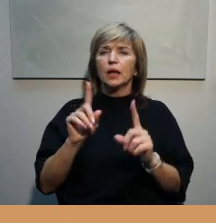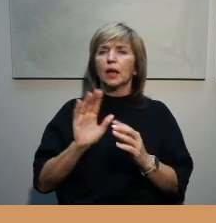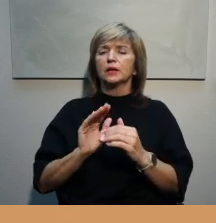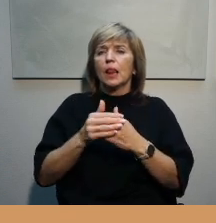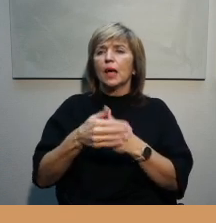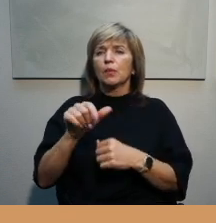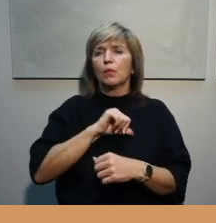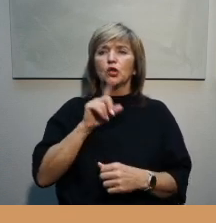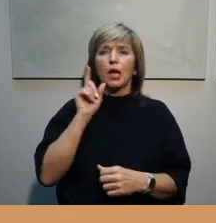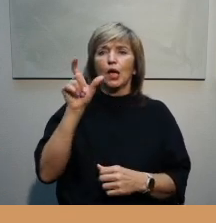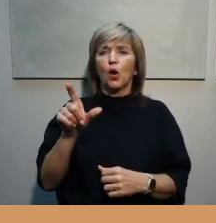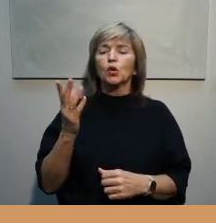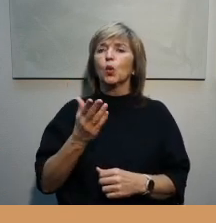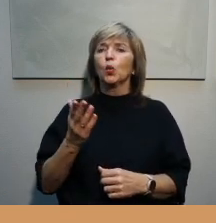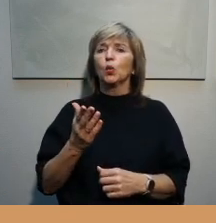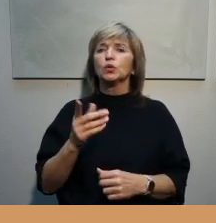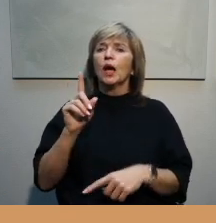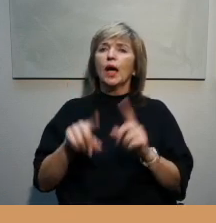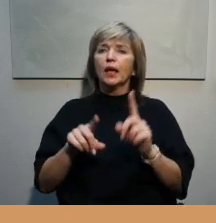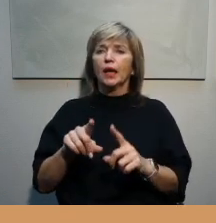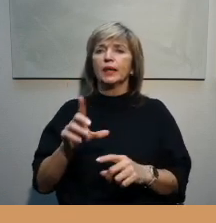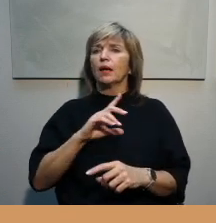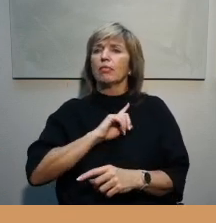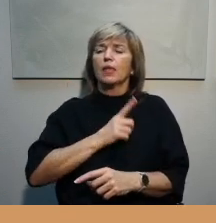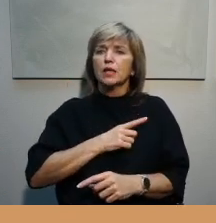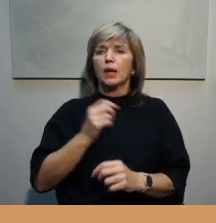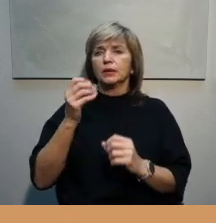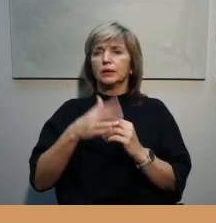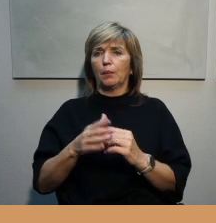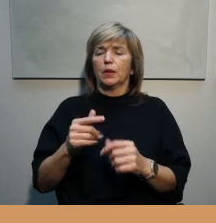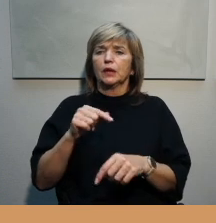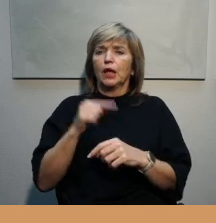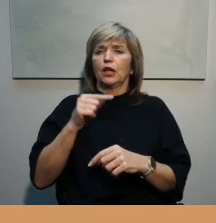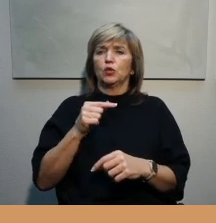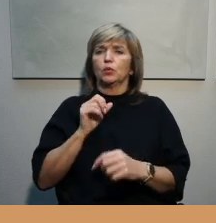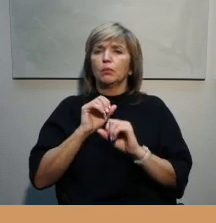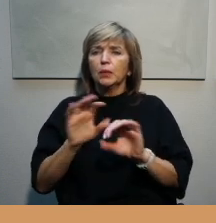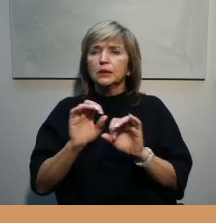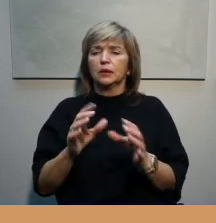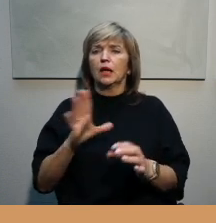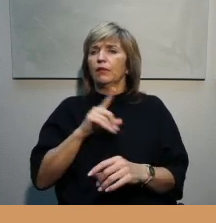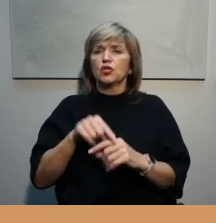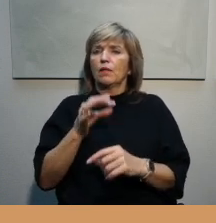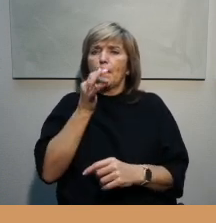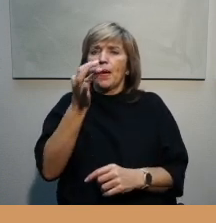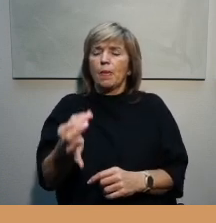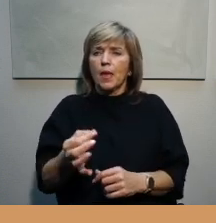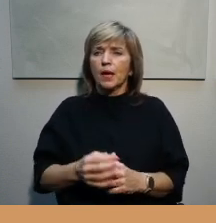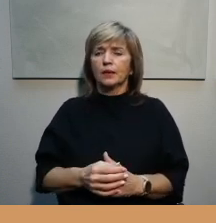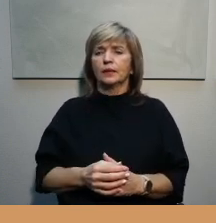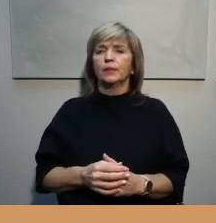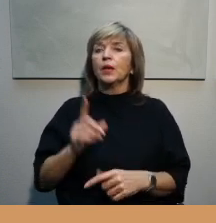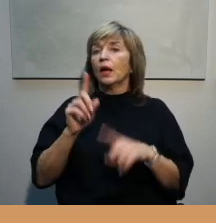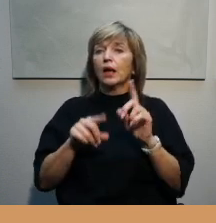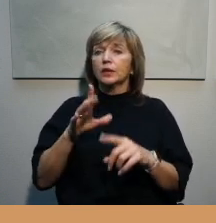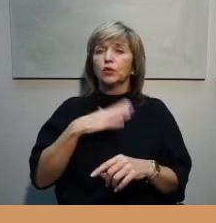pašā jaunietī, kuras reizē viņš pats nespēja saprast, izjust, interpretēt, līdz ar to viņš nevar to pateikt.